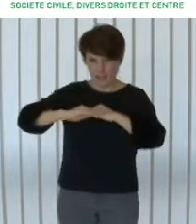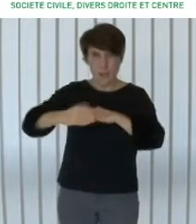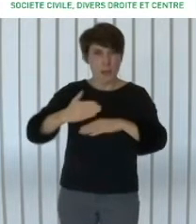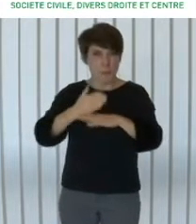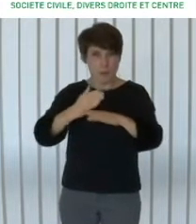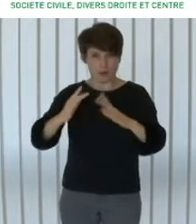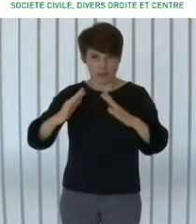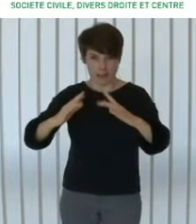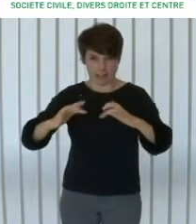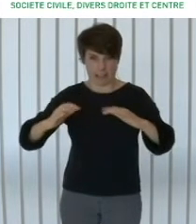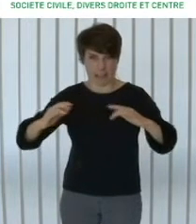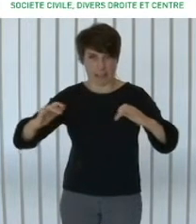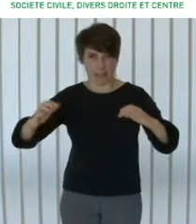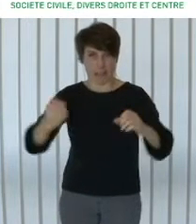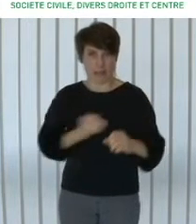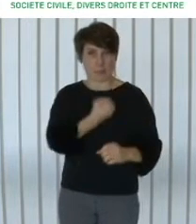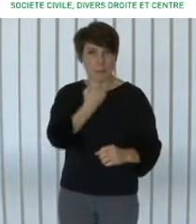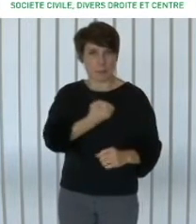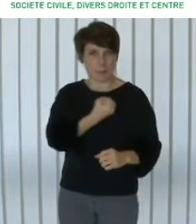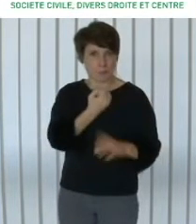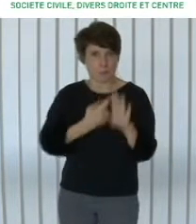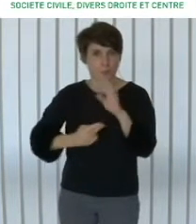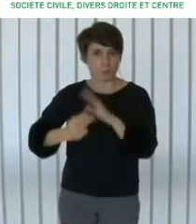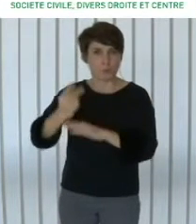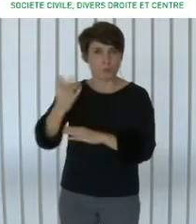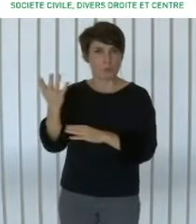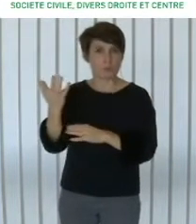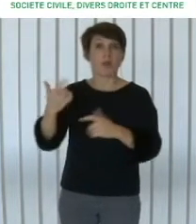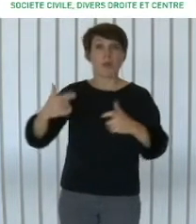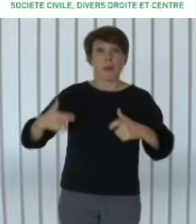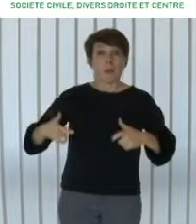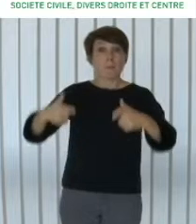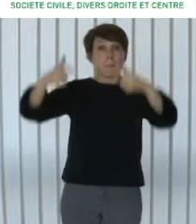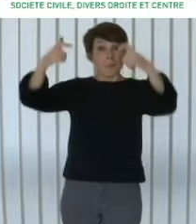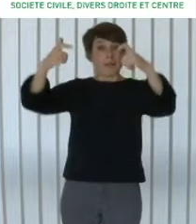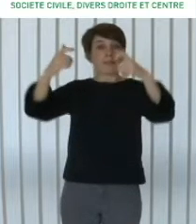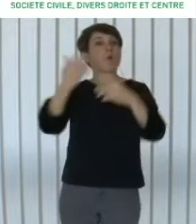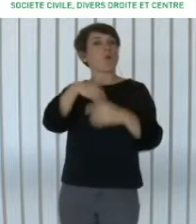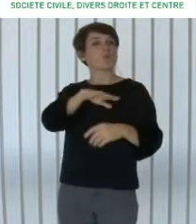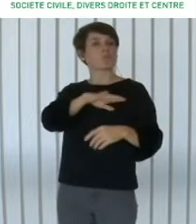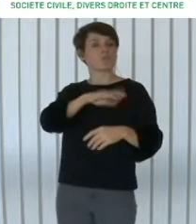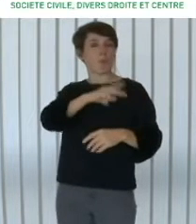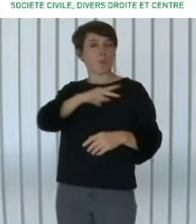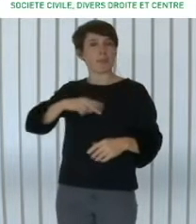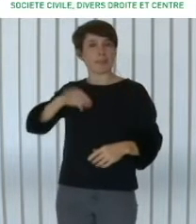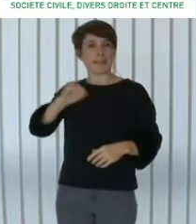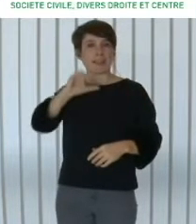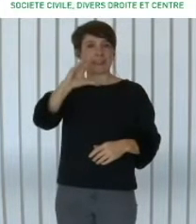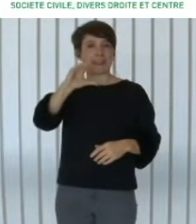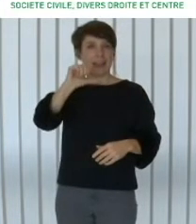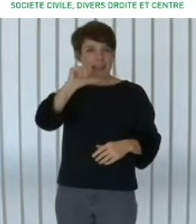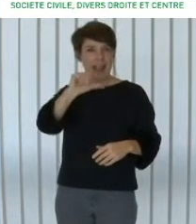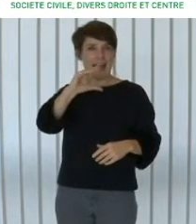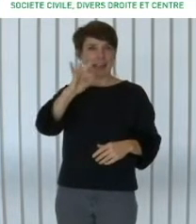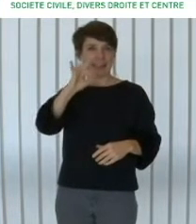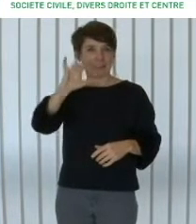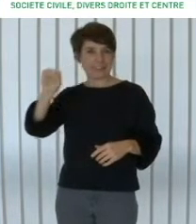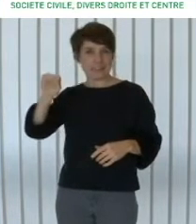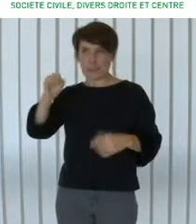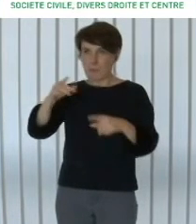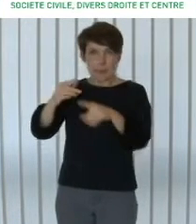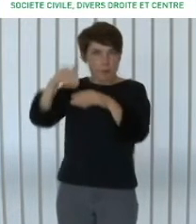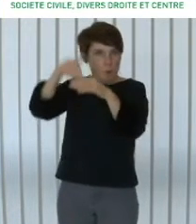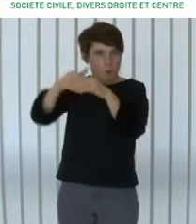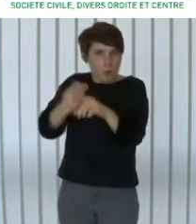et se désagrègent. L'immeuble d'Actis hébergeant la cantine scolaire de l'école du Jardin de Ville est tellement dégradé que les